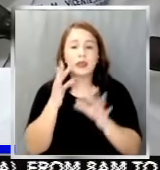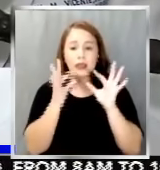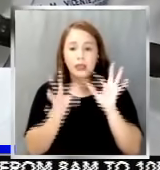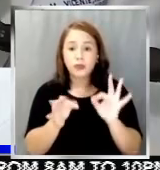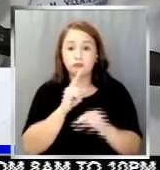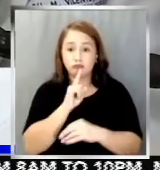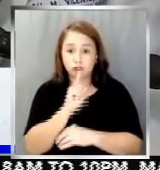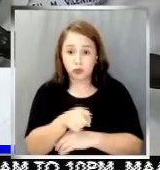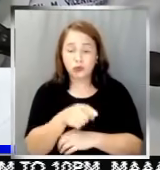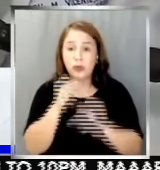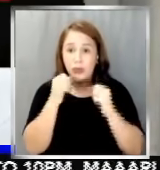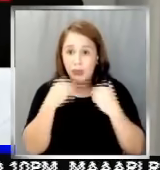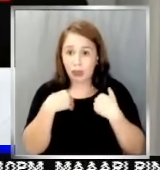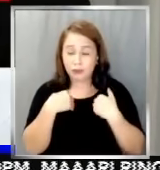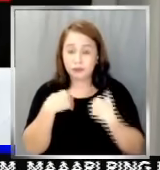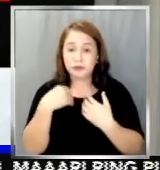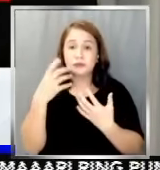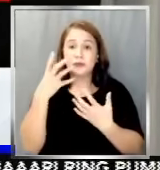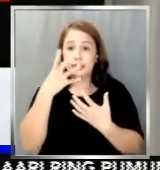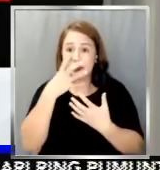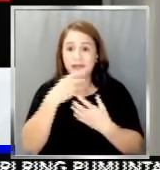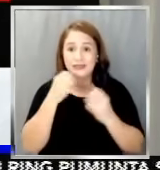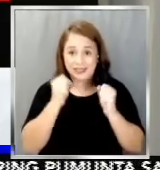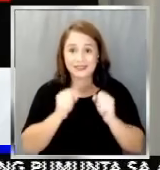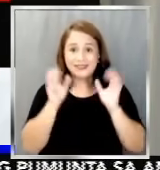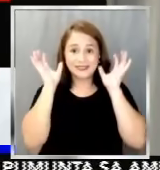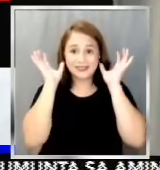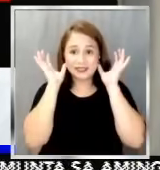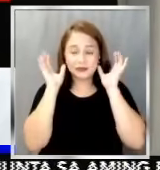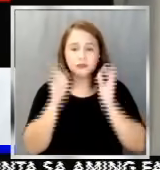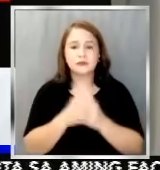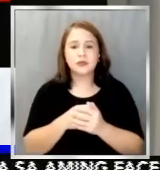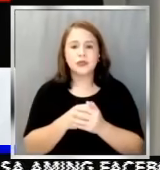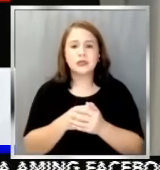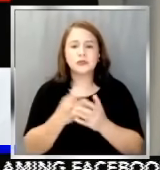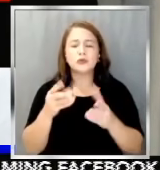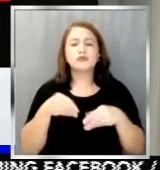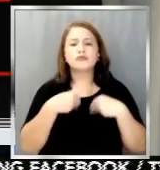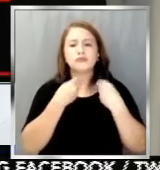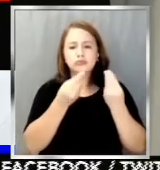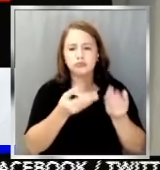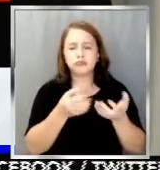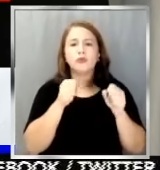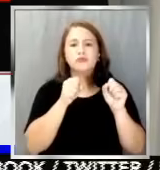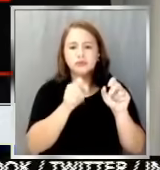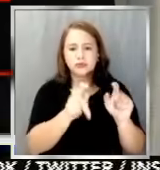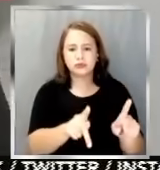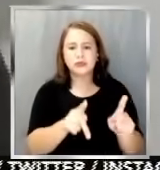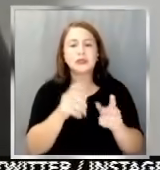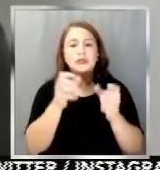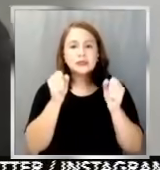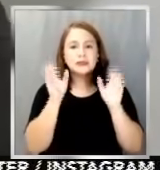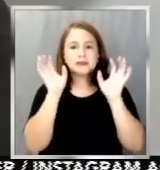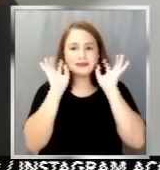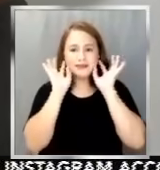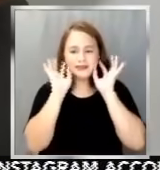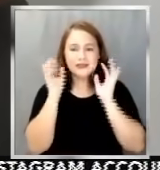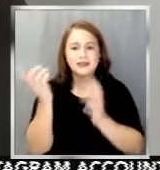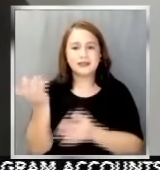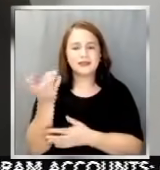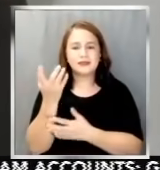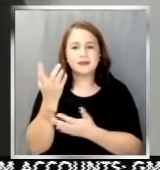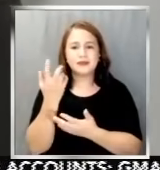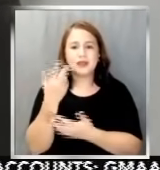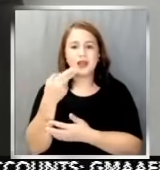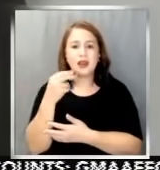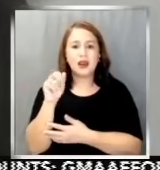siyang magandang hearing. Mga kapuso, bigyan po natin ang pagkakataong makarinig si Harvey ng